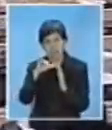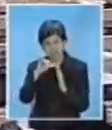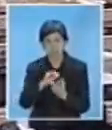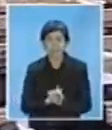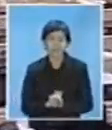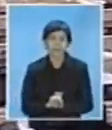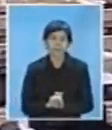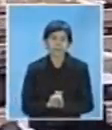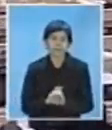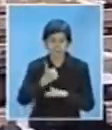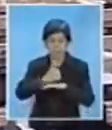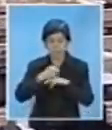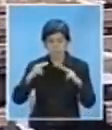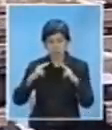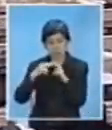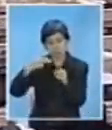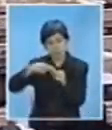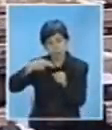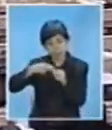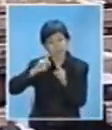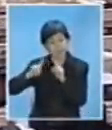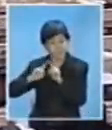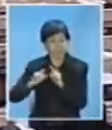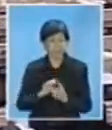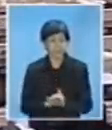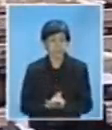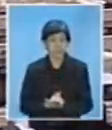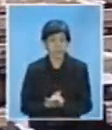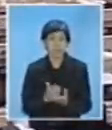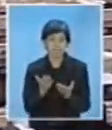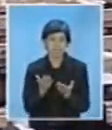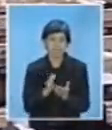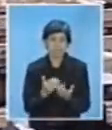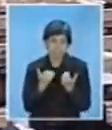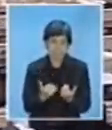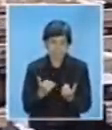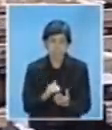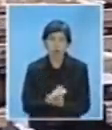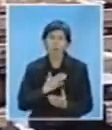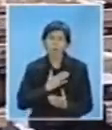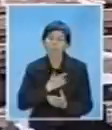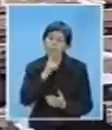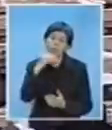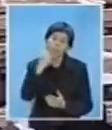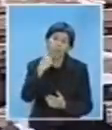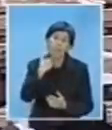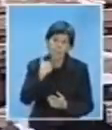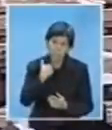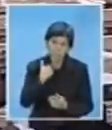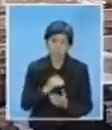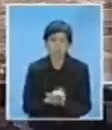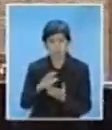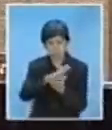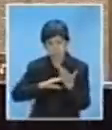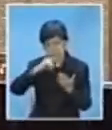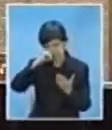นตรีกระทรวงพลังงานครับท่านประธานที่เคารพครับนี่แหละครับที่ผมพูดเสมอนะครับว่าประเ